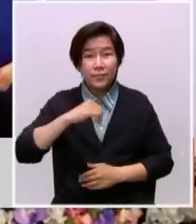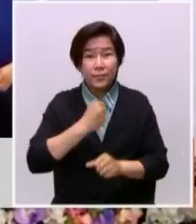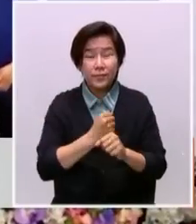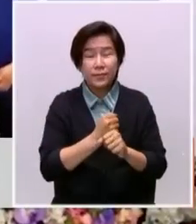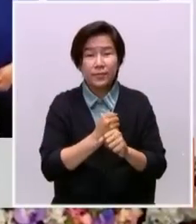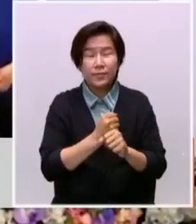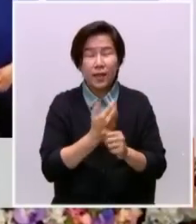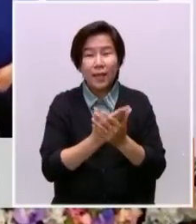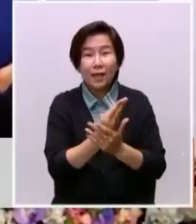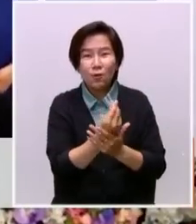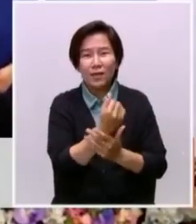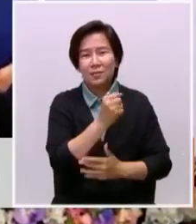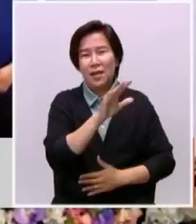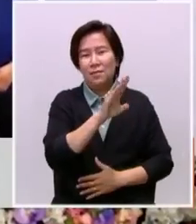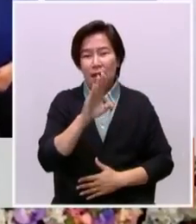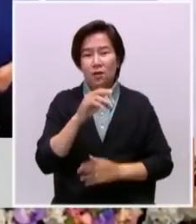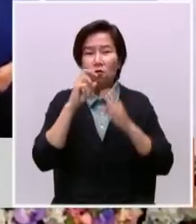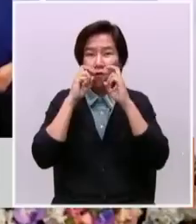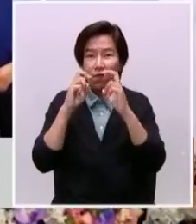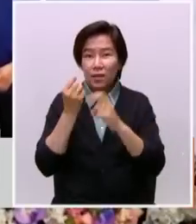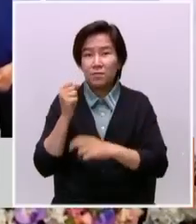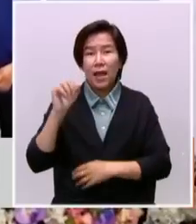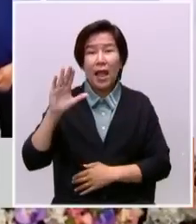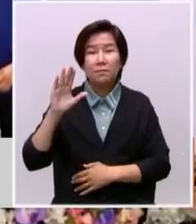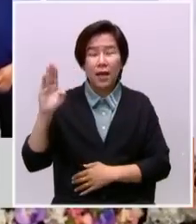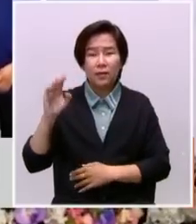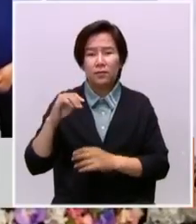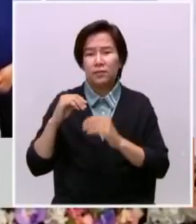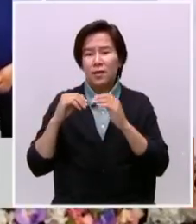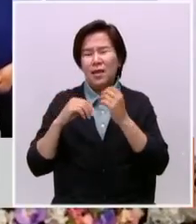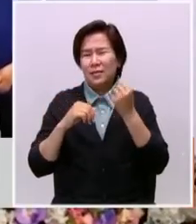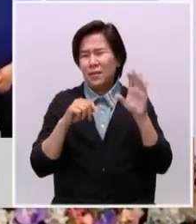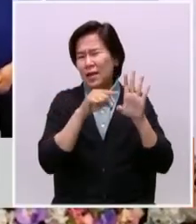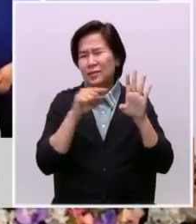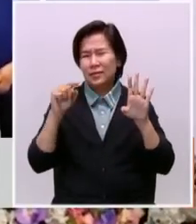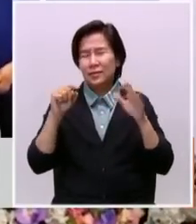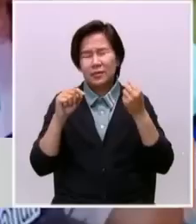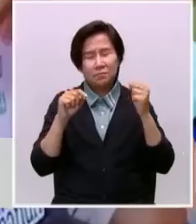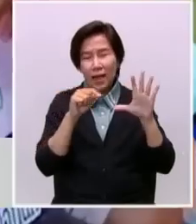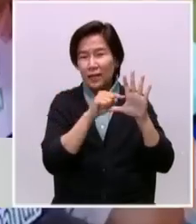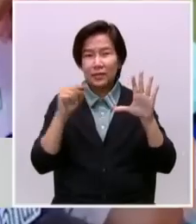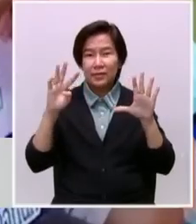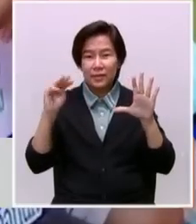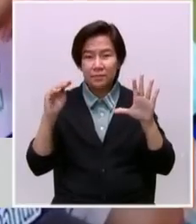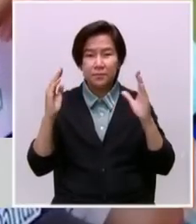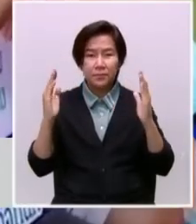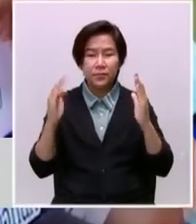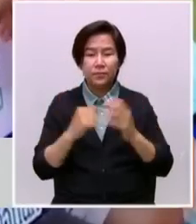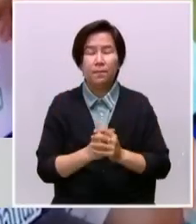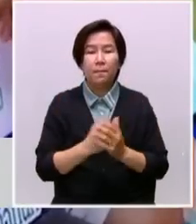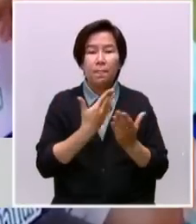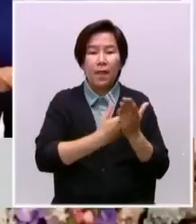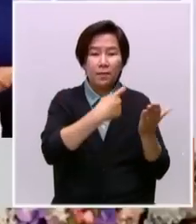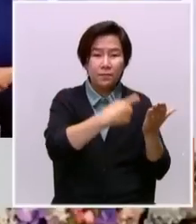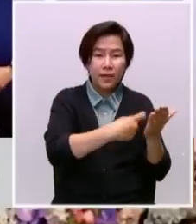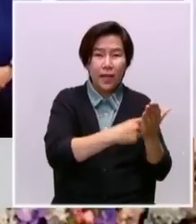บาทส่วนรถไฟฟ้าเริ่ม 15บาทตลอดสายไม่เกิน 40บาทและนโยบายกรมธรรผู้สูงอายุ